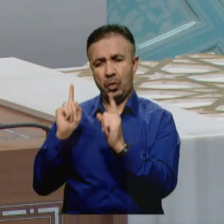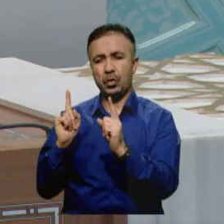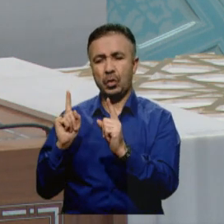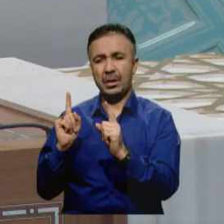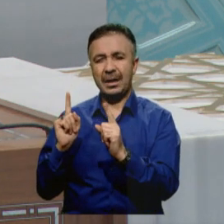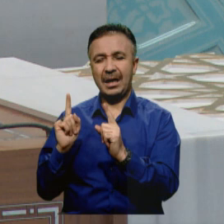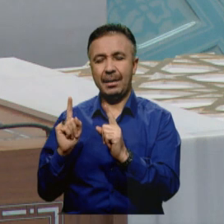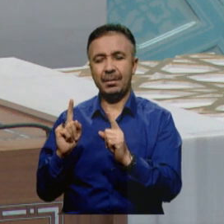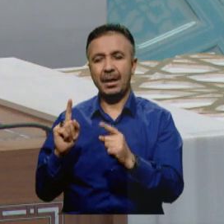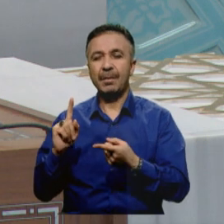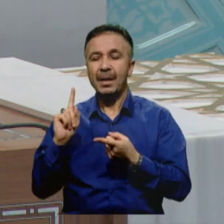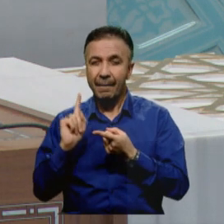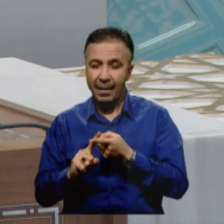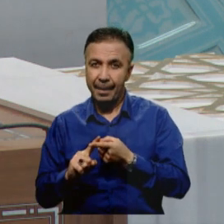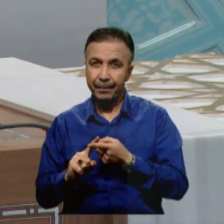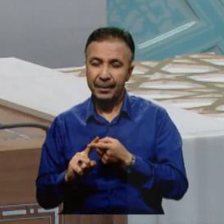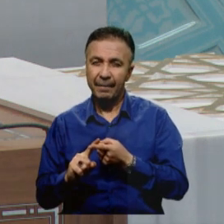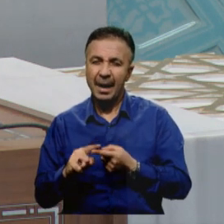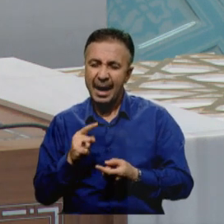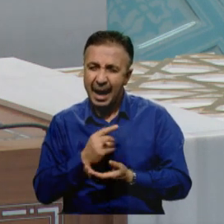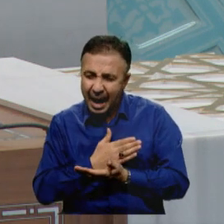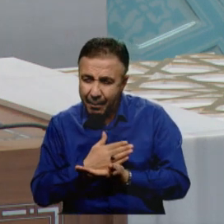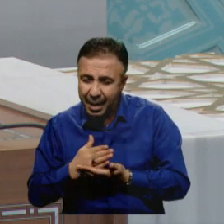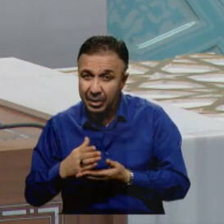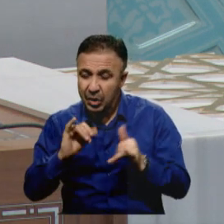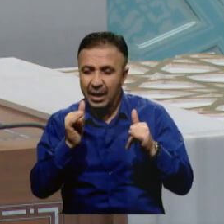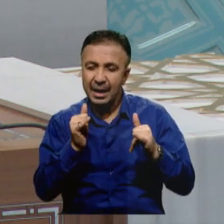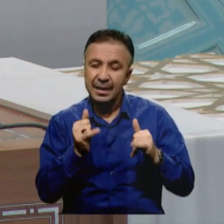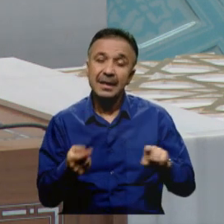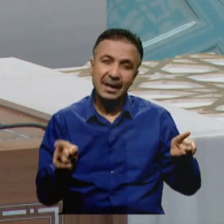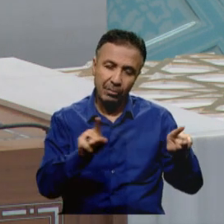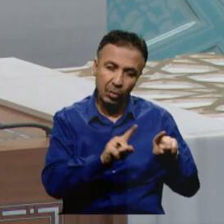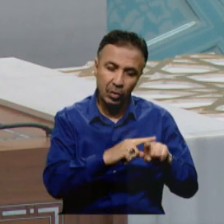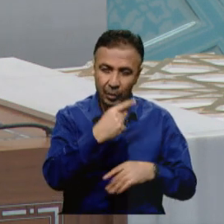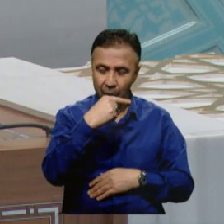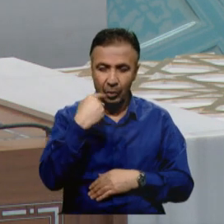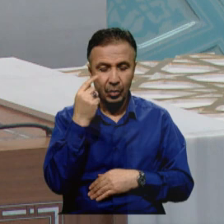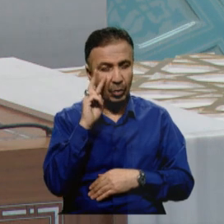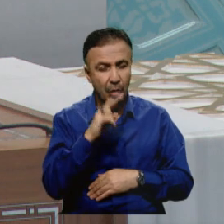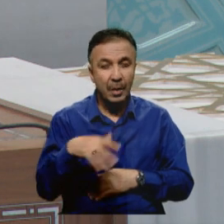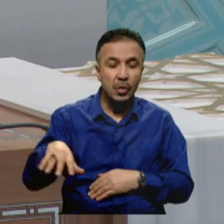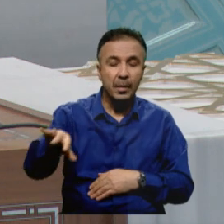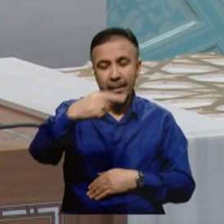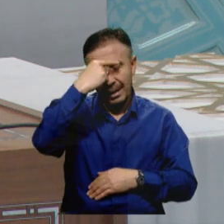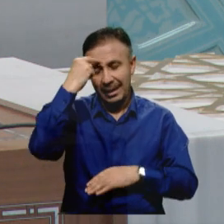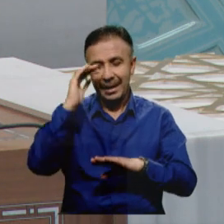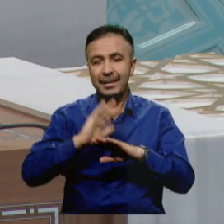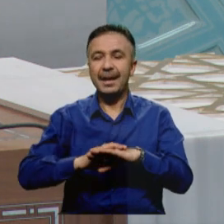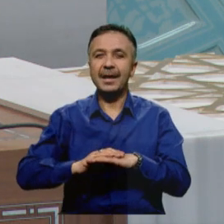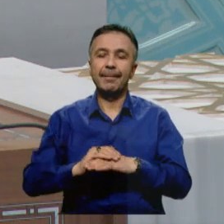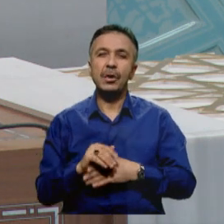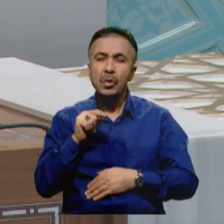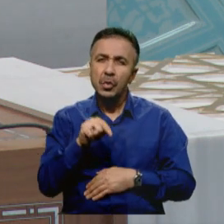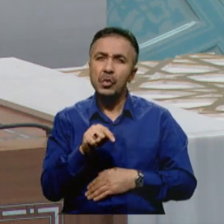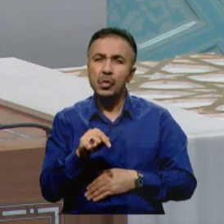ve ebedi aleminde cennetinde buluşup cemalullahını görebilmeyi cümlemize nasip eyle ya Rabbi. Şu